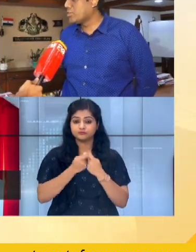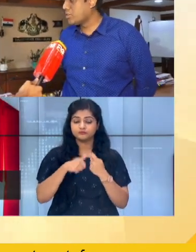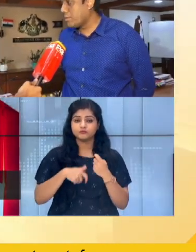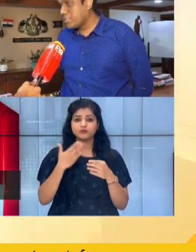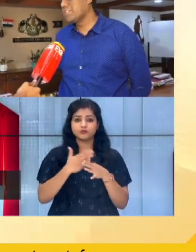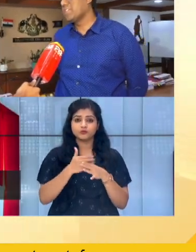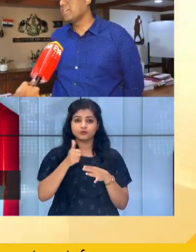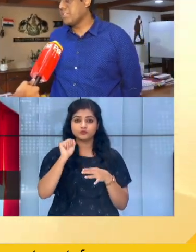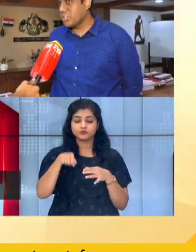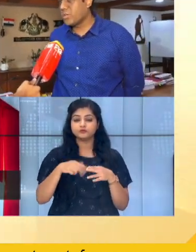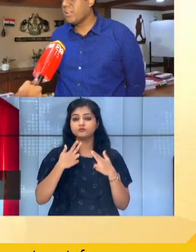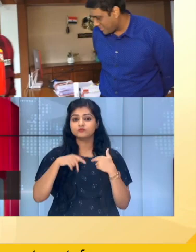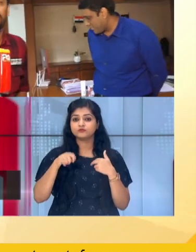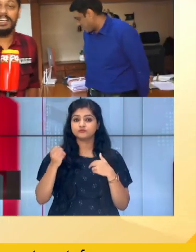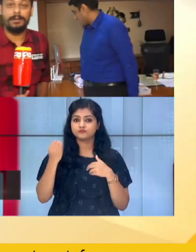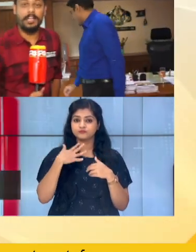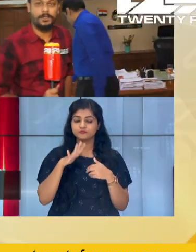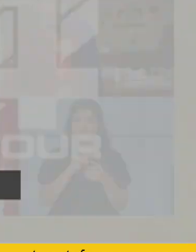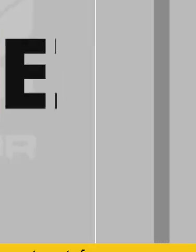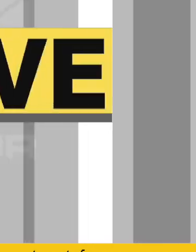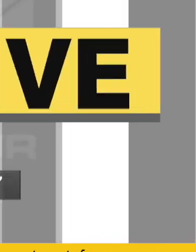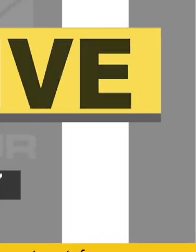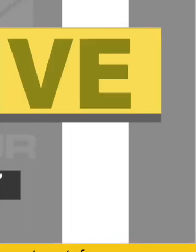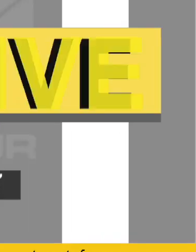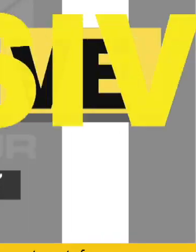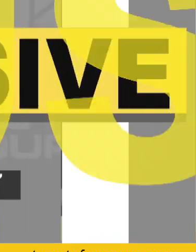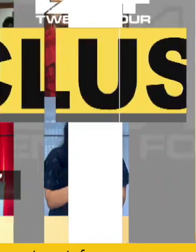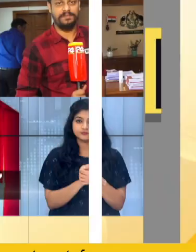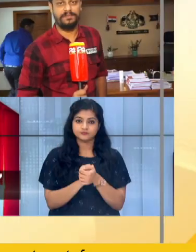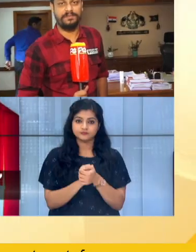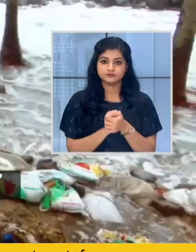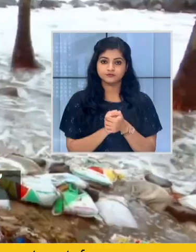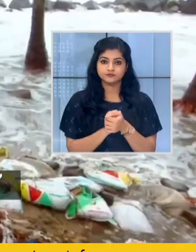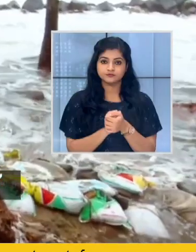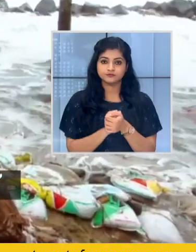തന്നെ ചെയ്തിട്ടുണ്ടെന്ന് ഒരു അബ്സർവേഷൻ തന്നെ വെച്ചിട്ടുണ്ട്. ക്യാമറമാൻ ആലോചിക്കൊപ്പം ശ്രീകുമാരൻ 24 കൊച്ചി.